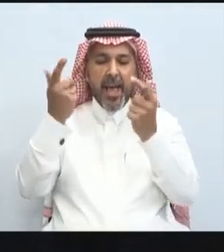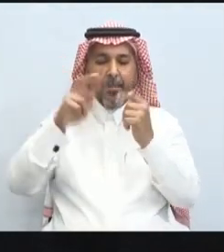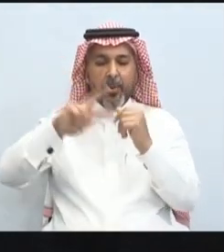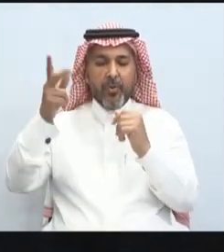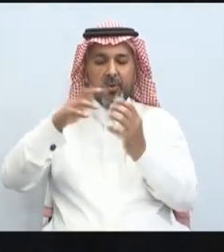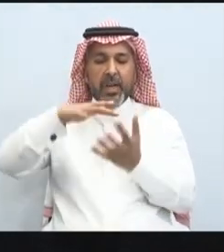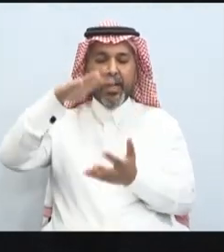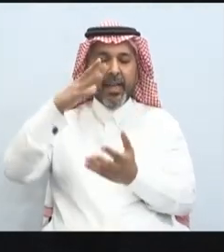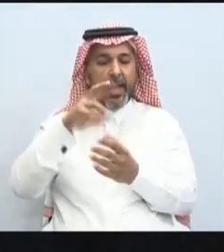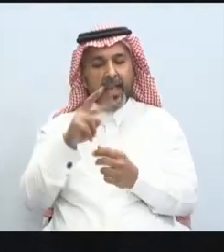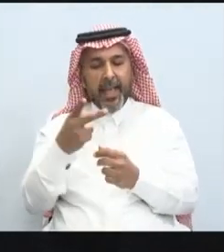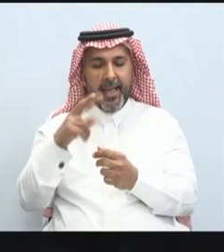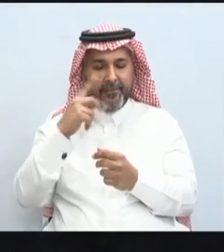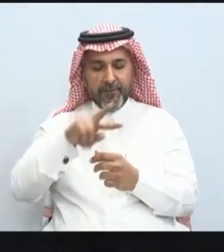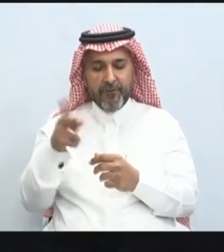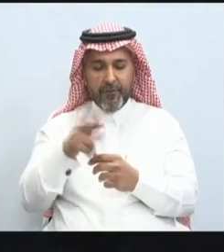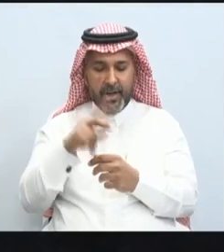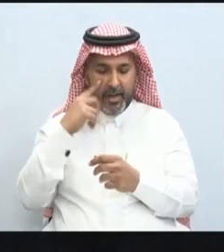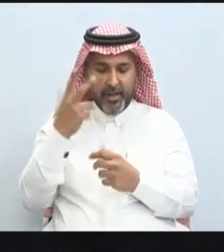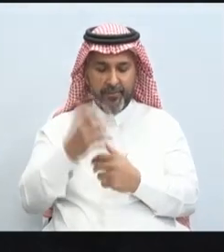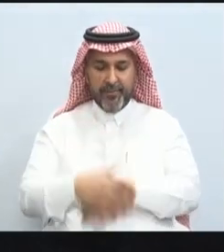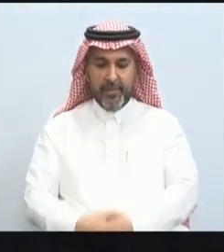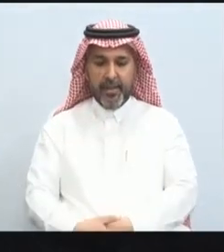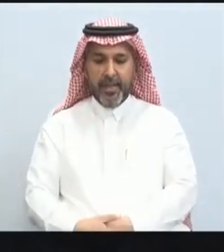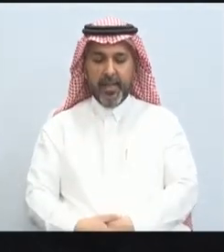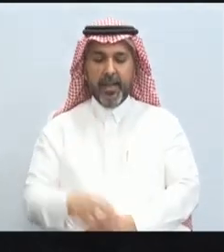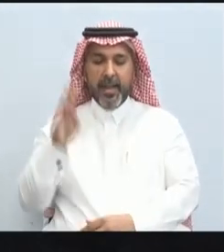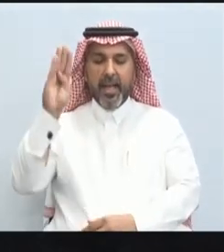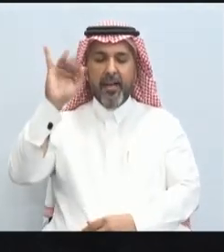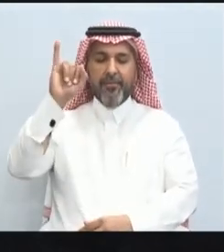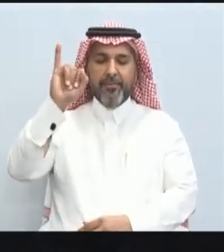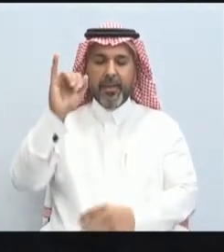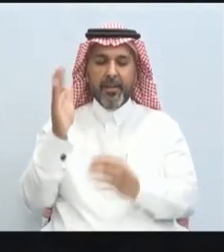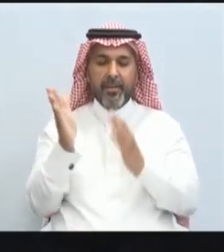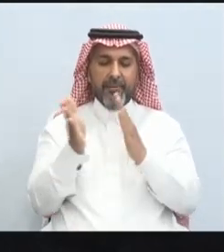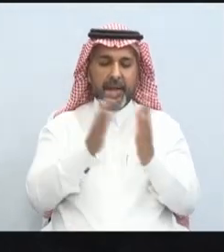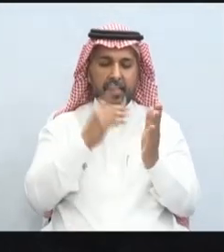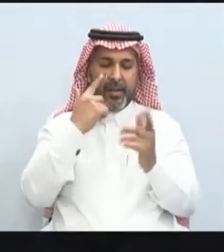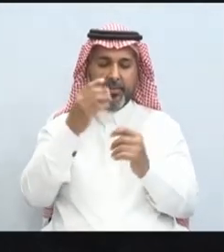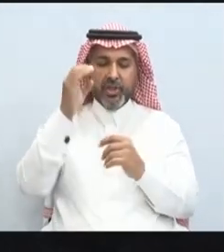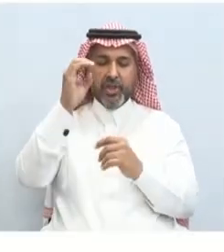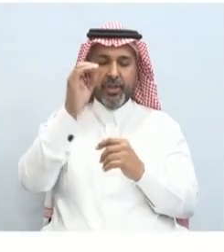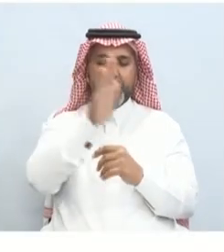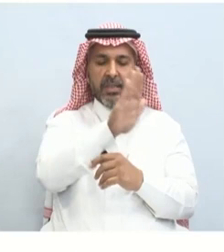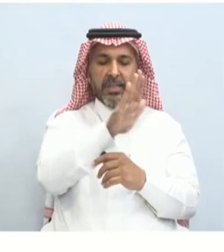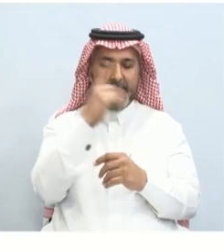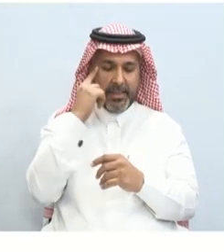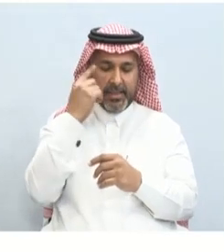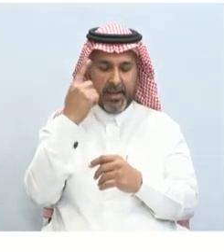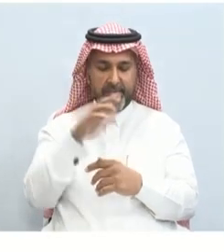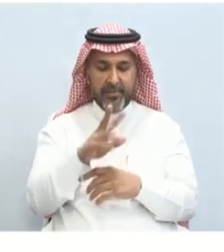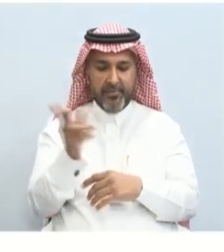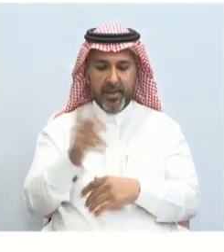احسنتم احسنتم عندما نقول كاف ميم تختلف في الكم والكيف مع الجيم س